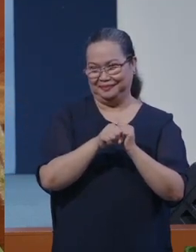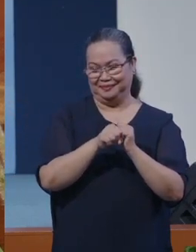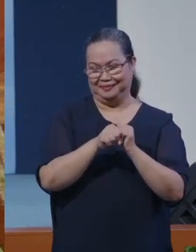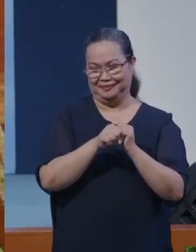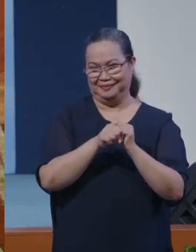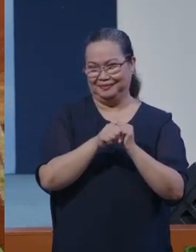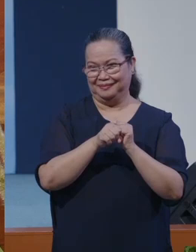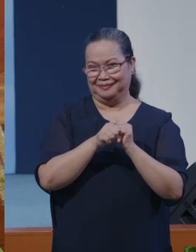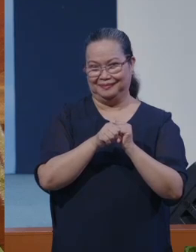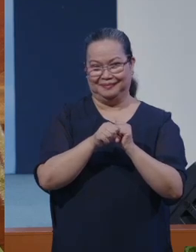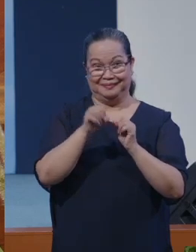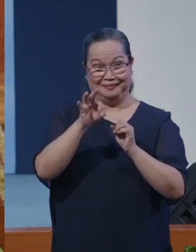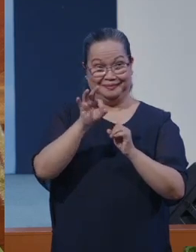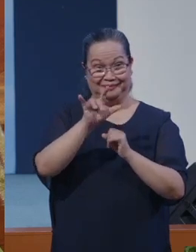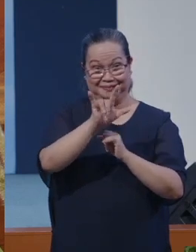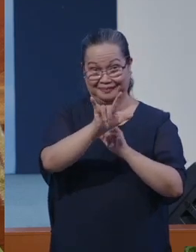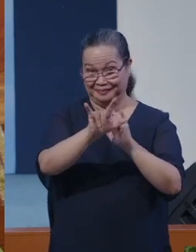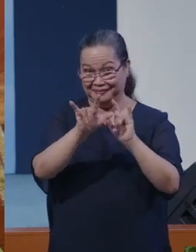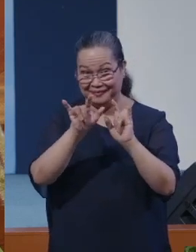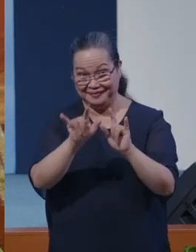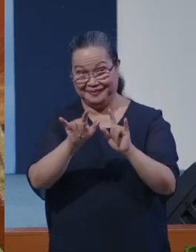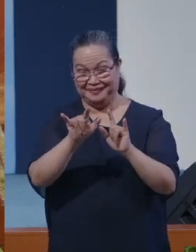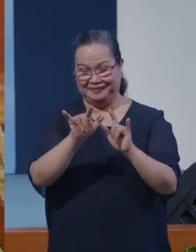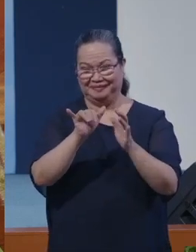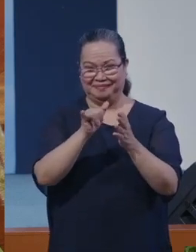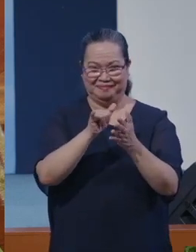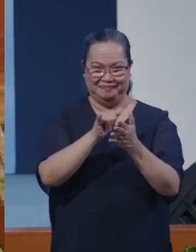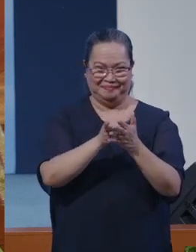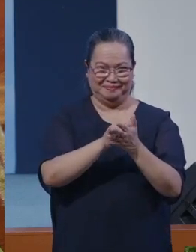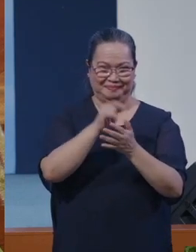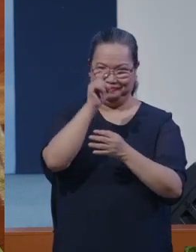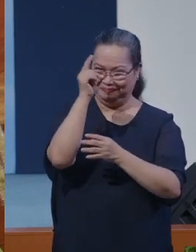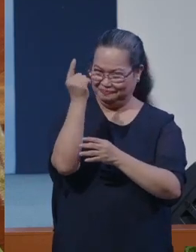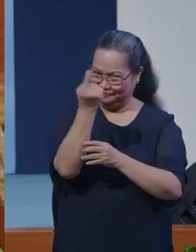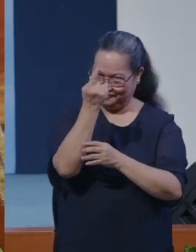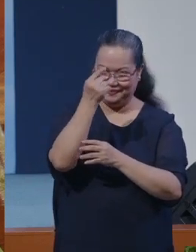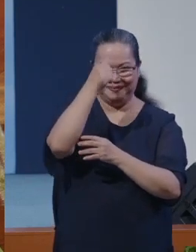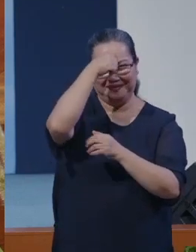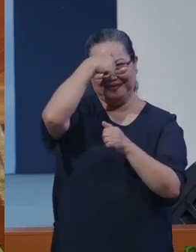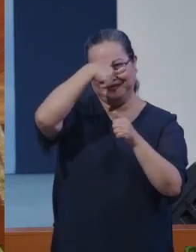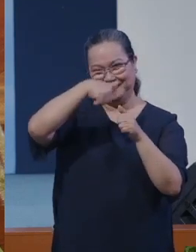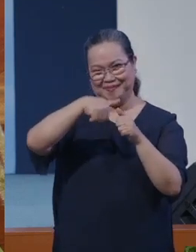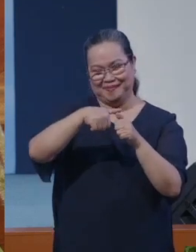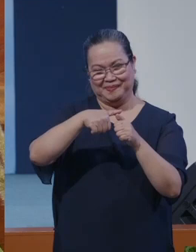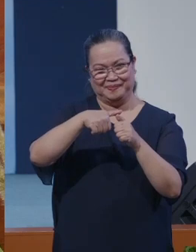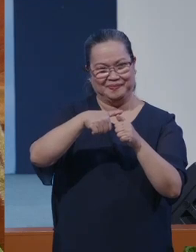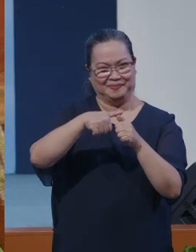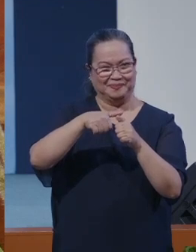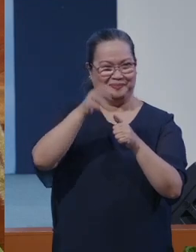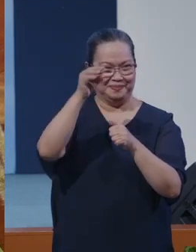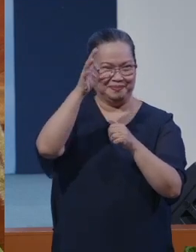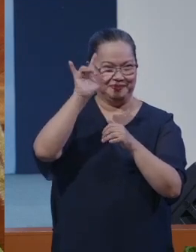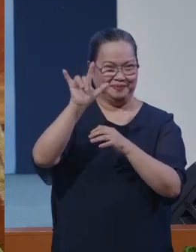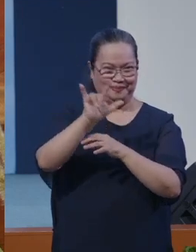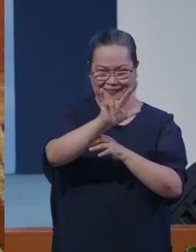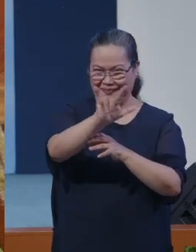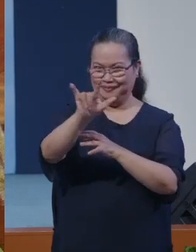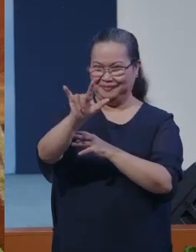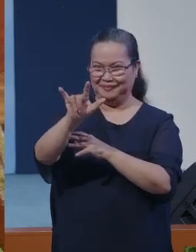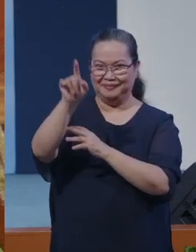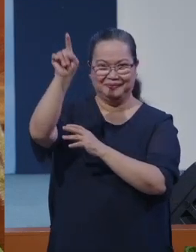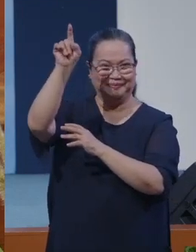Pag-ibig niya'y alalahanin, Ang